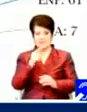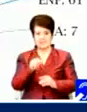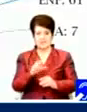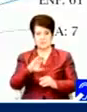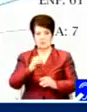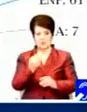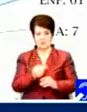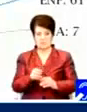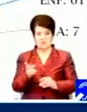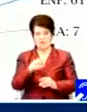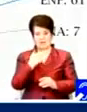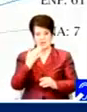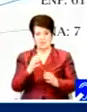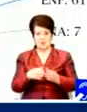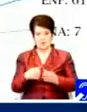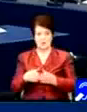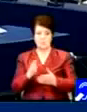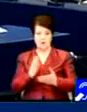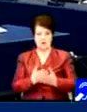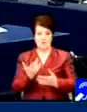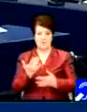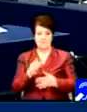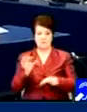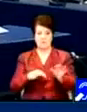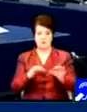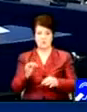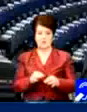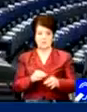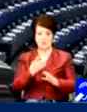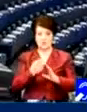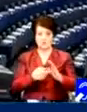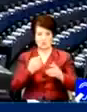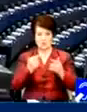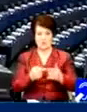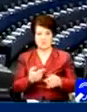dacă ambele grupuri au mai pierdut câteva procente. Sondajul arată însă o creștere pentru